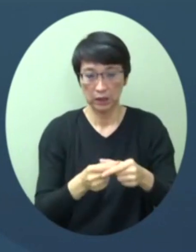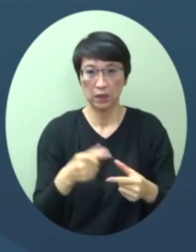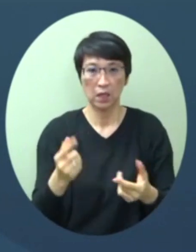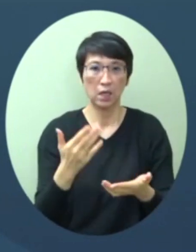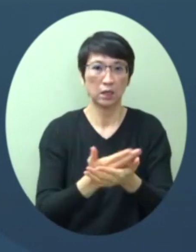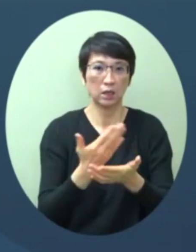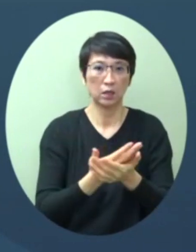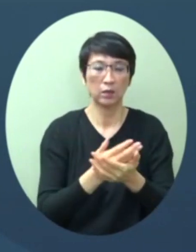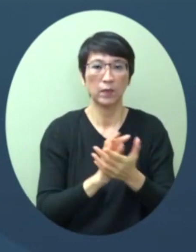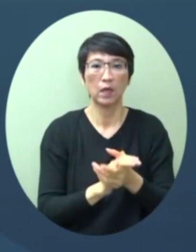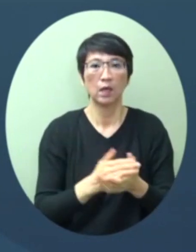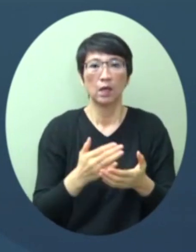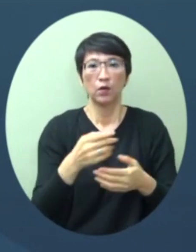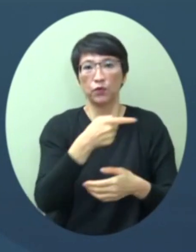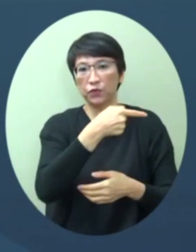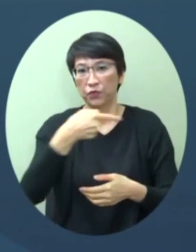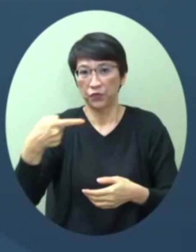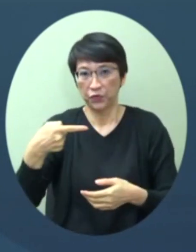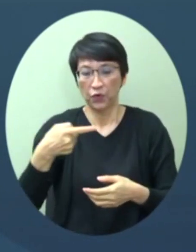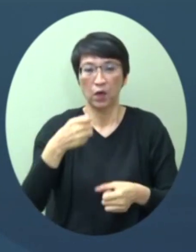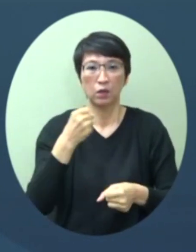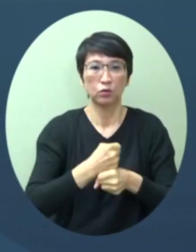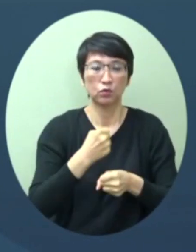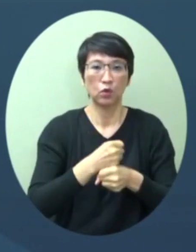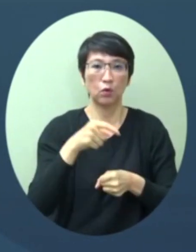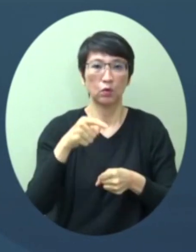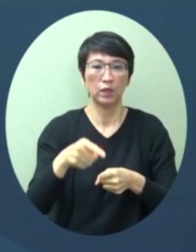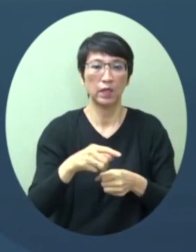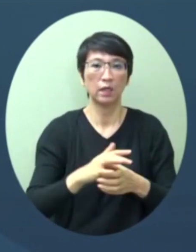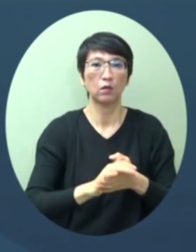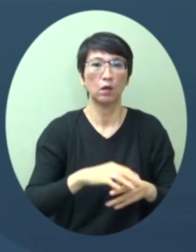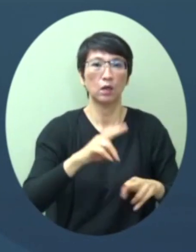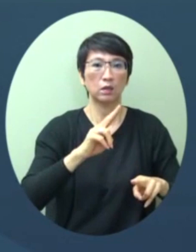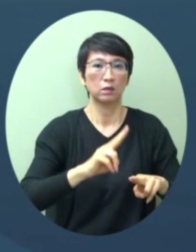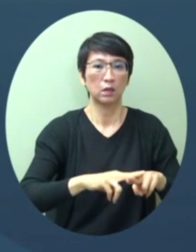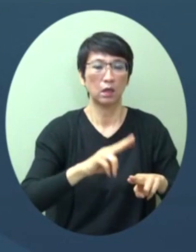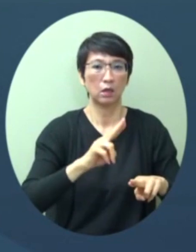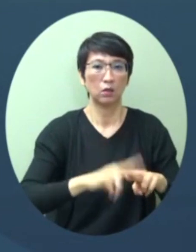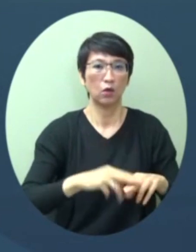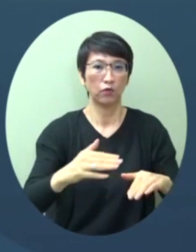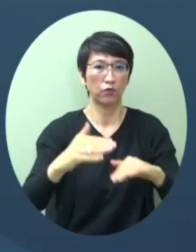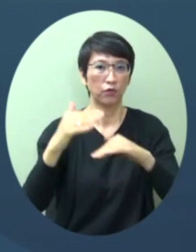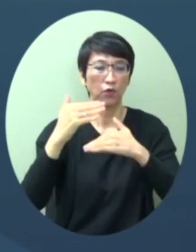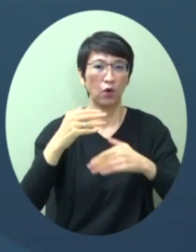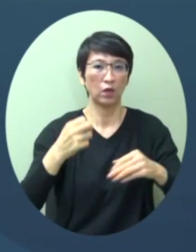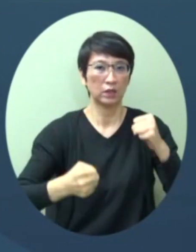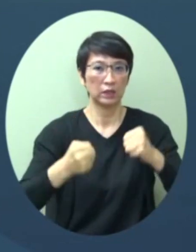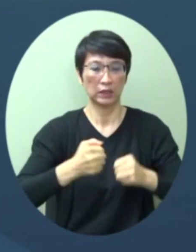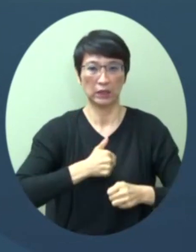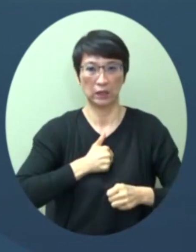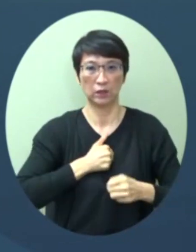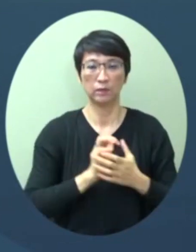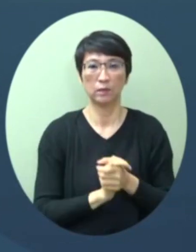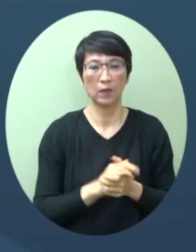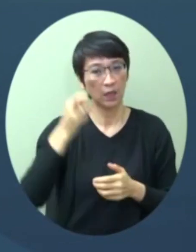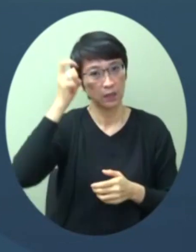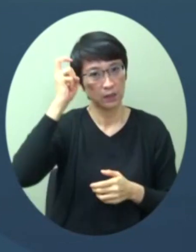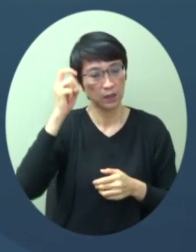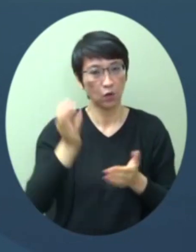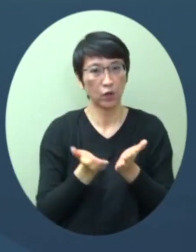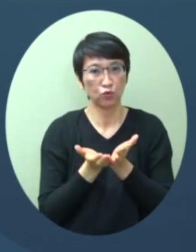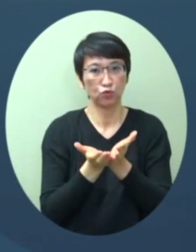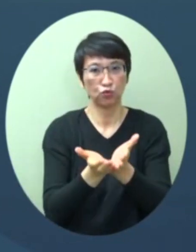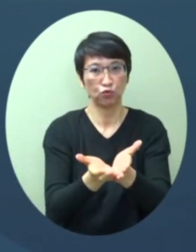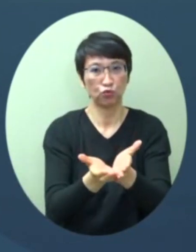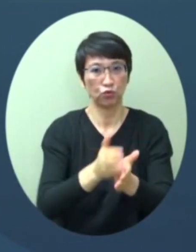測了陰性才可以做跨境的工作我們也都在研究有沒有水路的方案